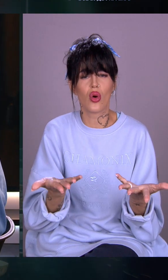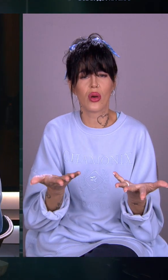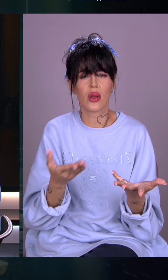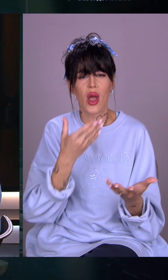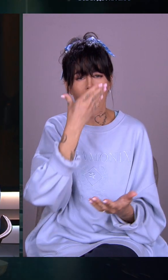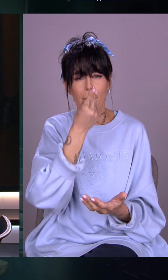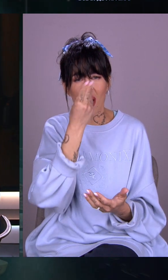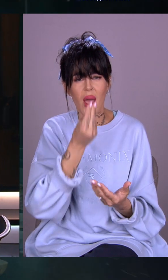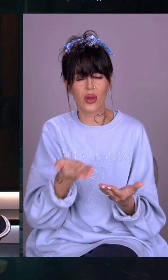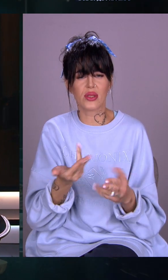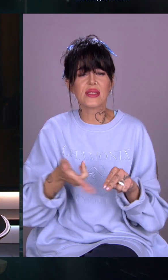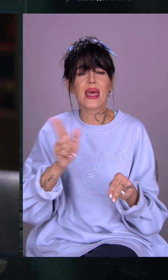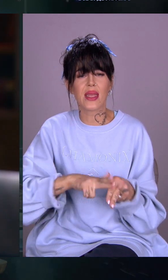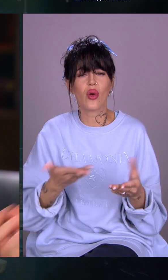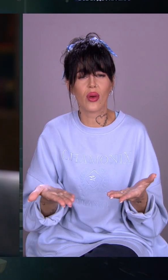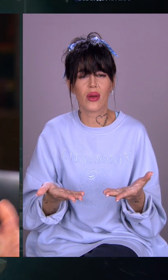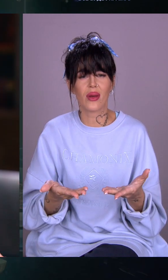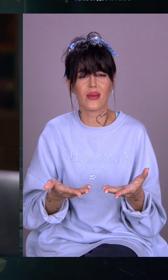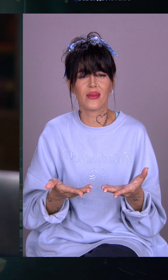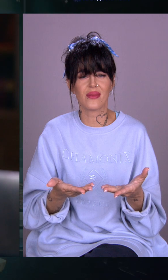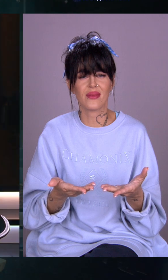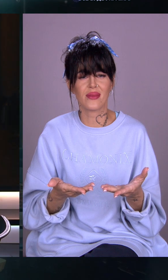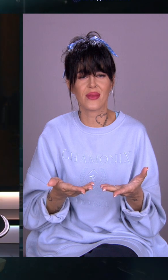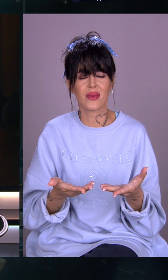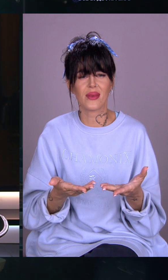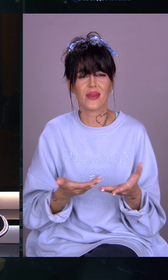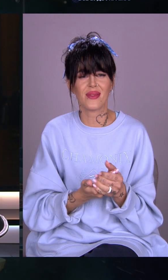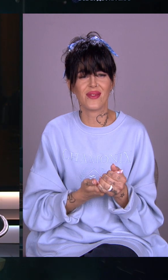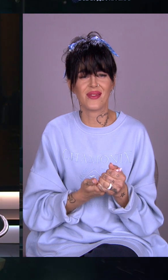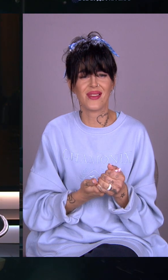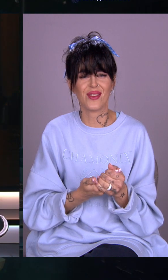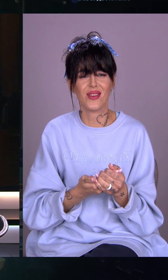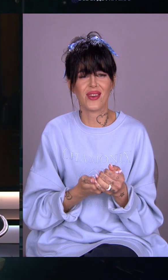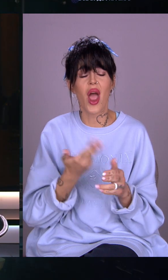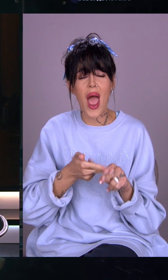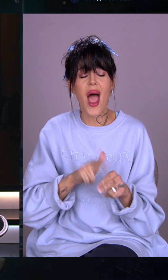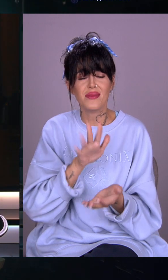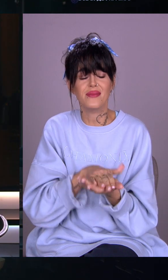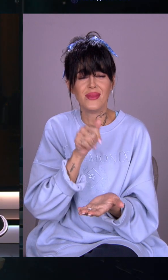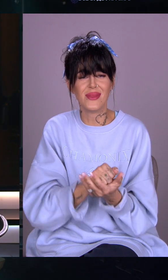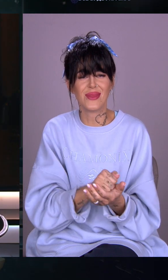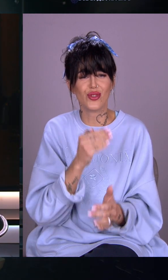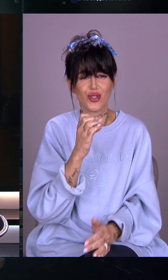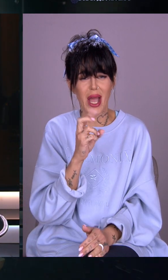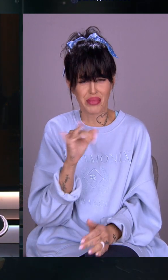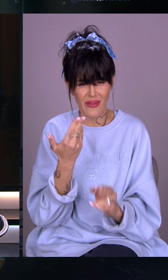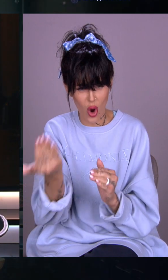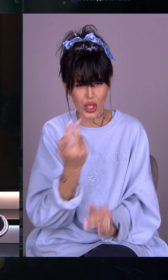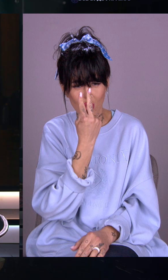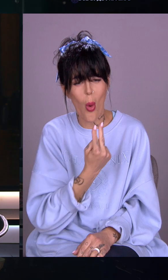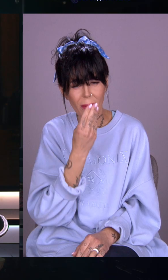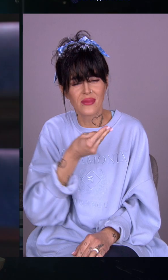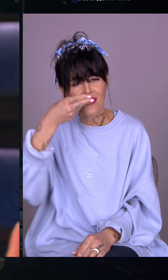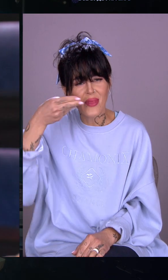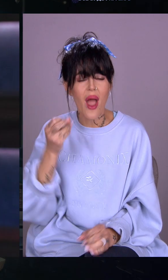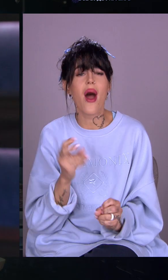Носовичок? Жеби, ловить жеби оці. Жеби! Як ти їх називаєш? Жеби! У